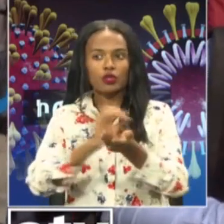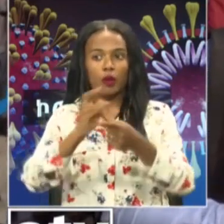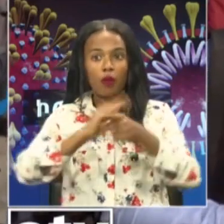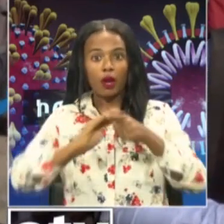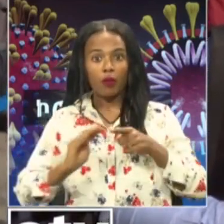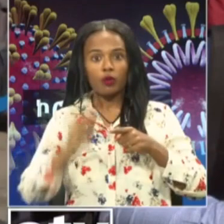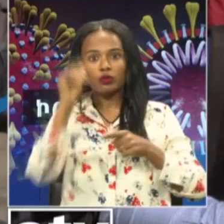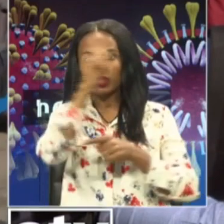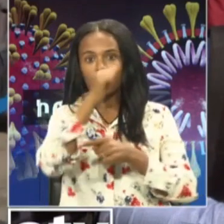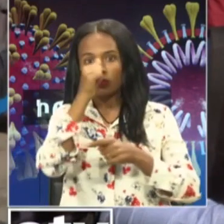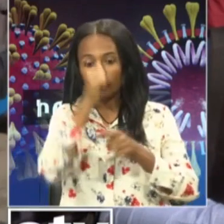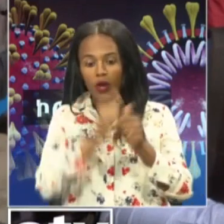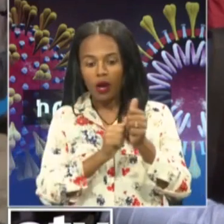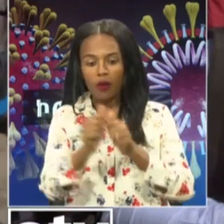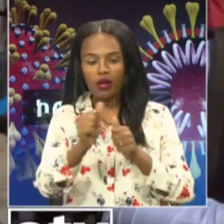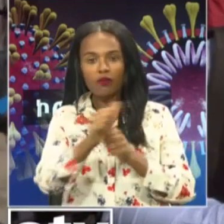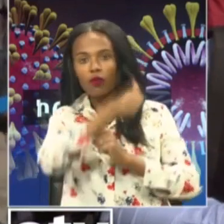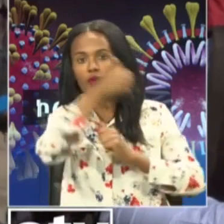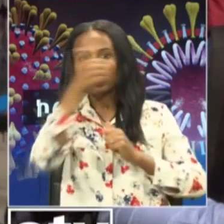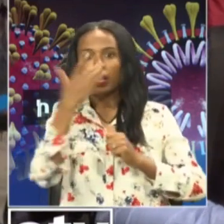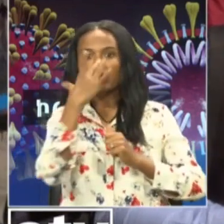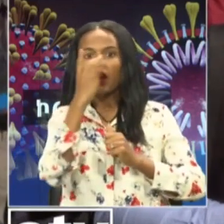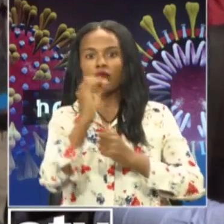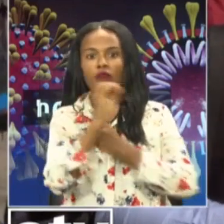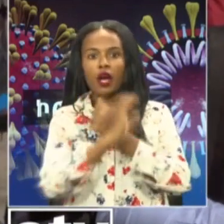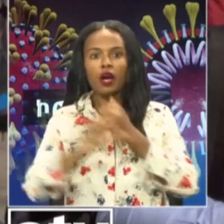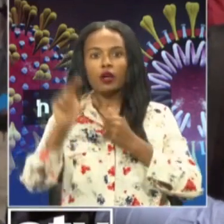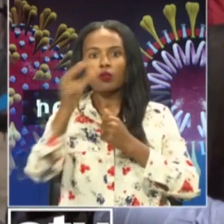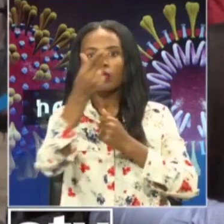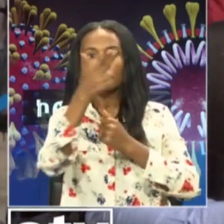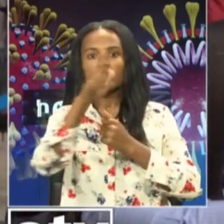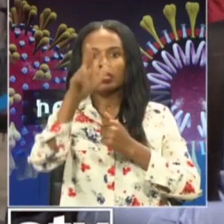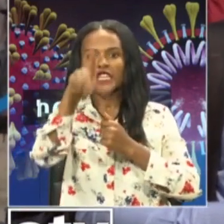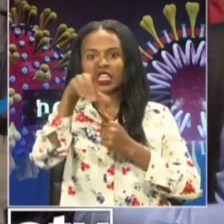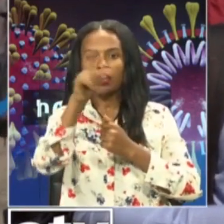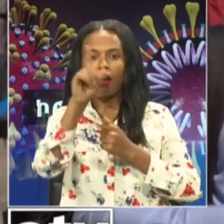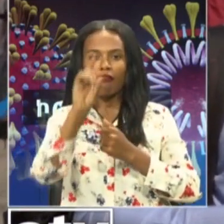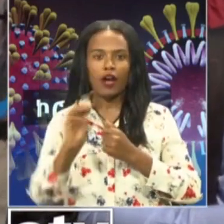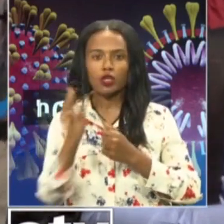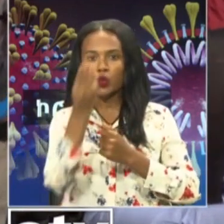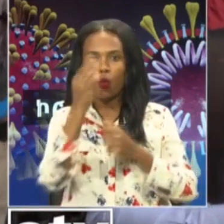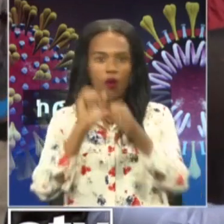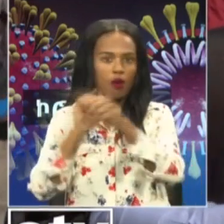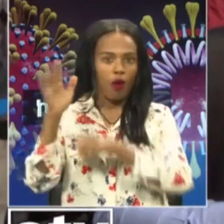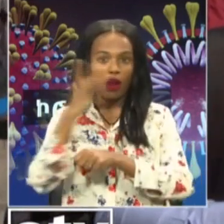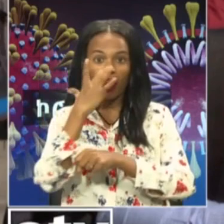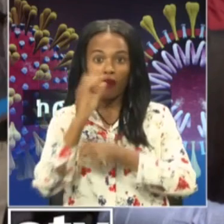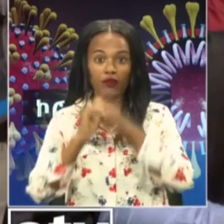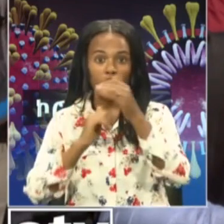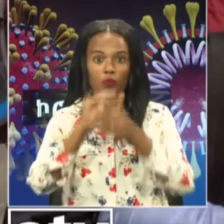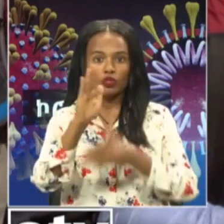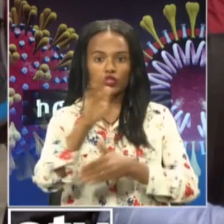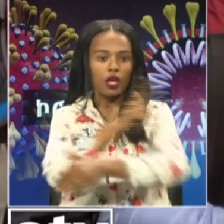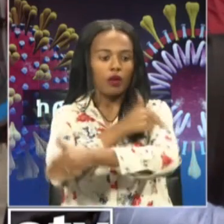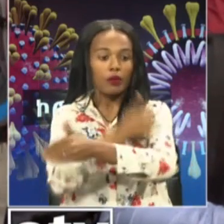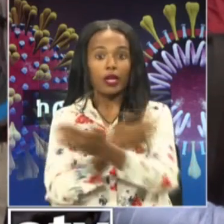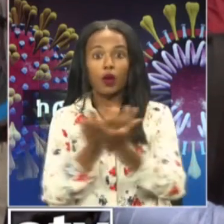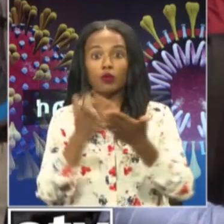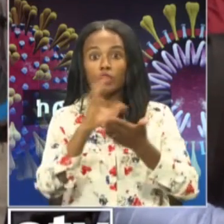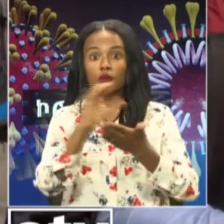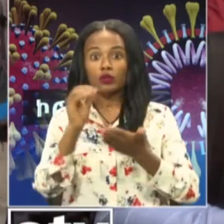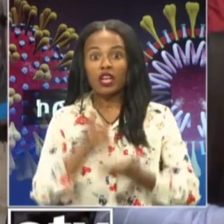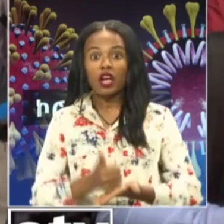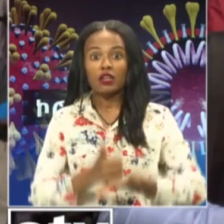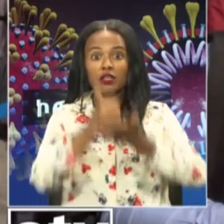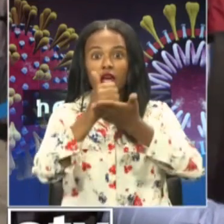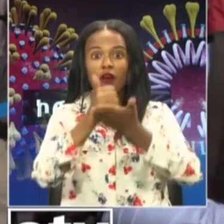ባለሙያዎችን ከኢትዮጵያ ባለፈ ወደ ሌላኛው አፍሪካዊቱ ሀገር ወደ ቡርኪና ፋሶ ልከዋል። ከዛ ውጭ ከአፍሪካ ውጭ ደግሞ የህክምና ቁሳቁስና የህክምና